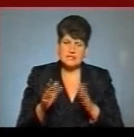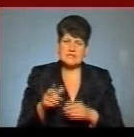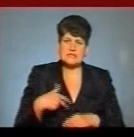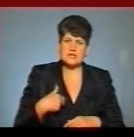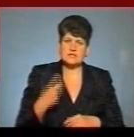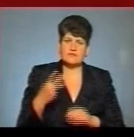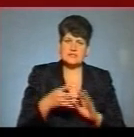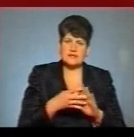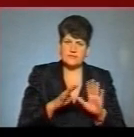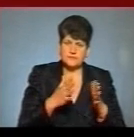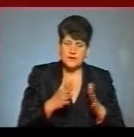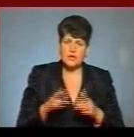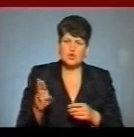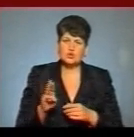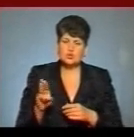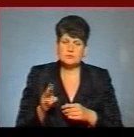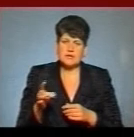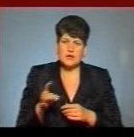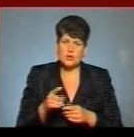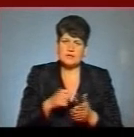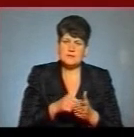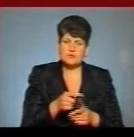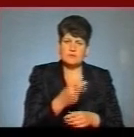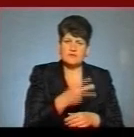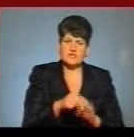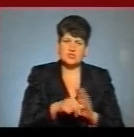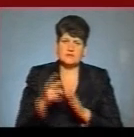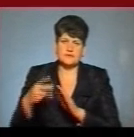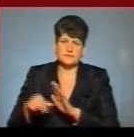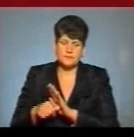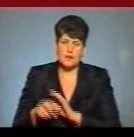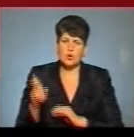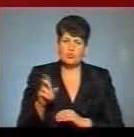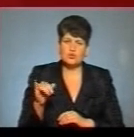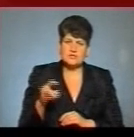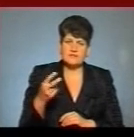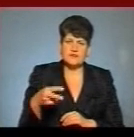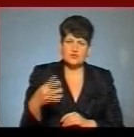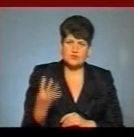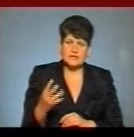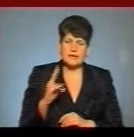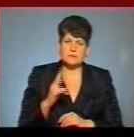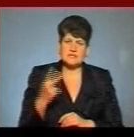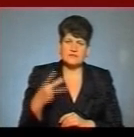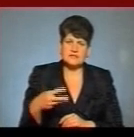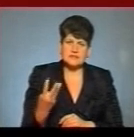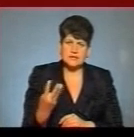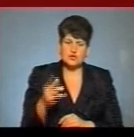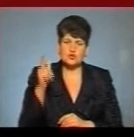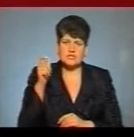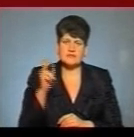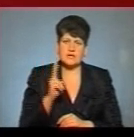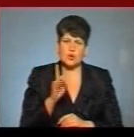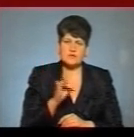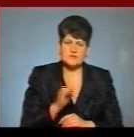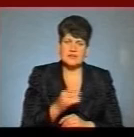Заліщицький – 29, Шумський район, місто Тернопіль – по 26 хворих, Бучицький – 24, Кременецький – 23, Чортківський і Козівський